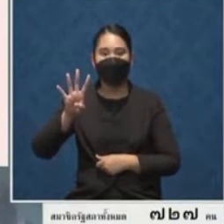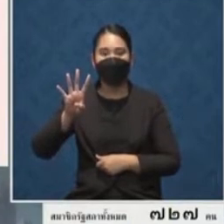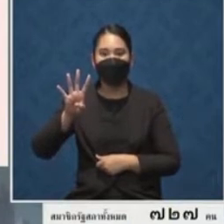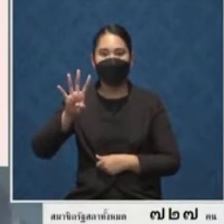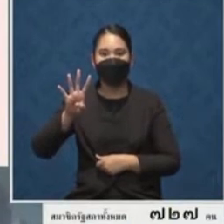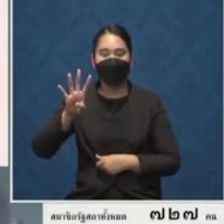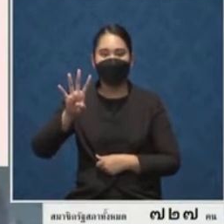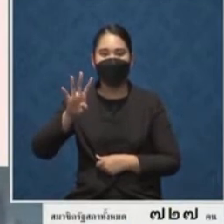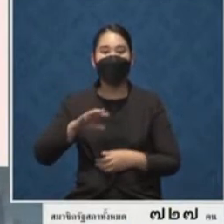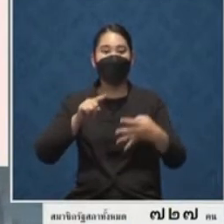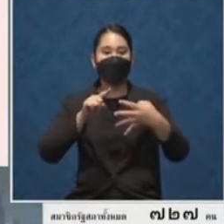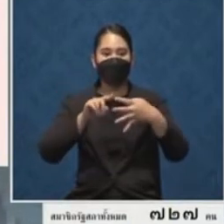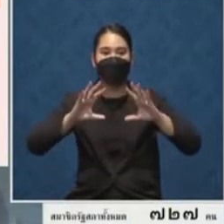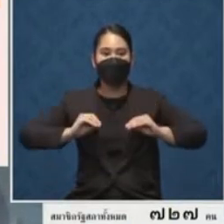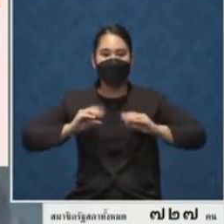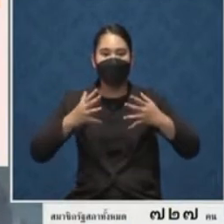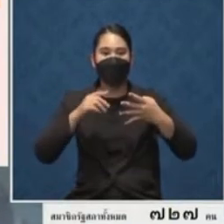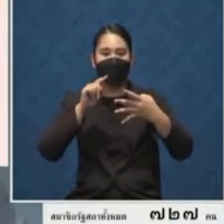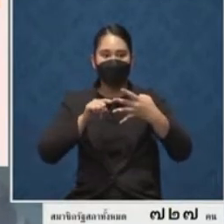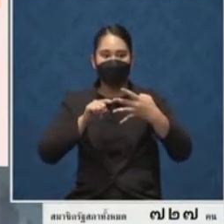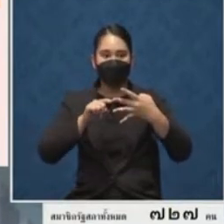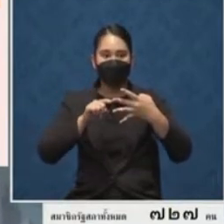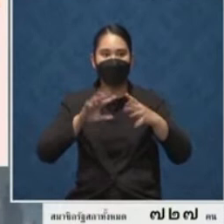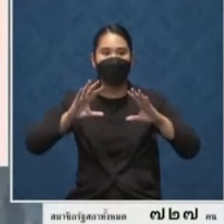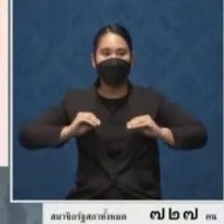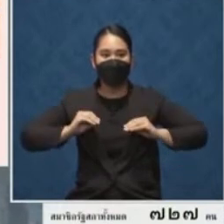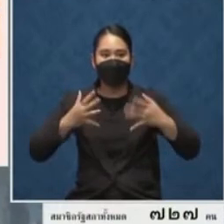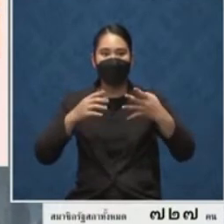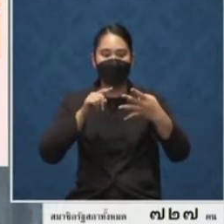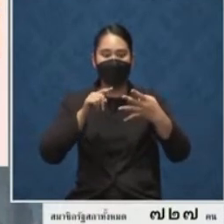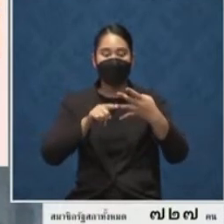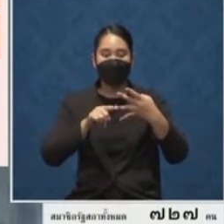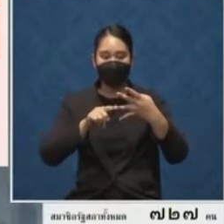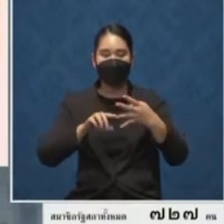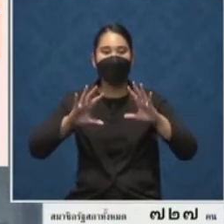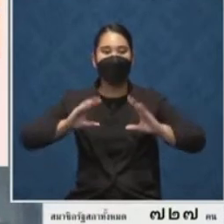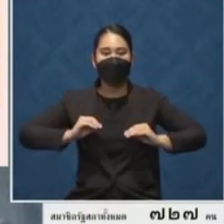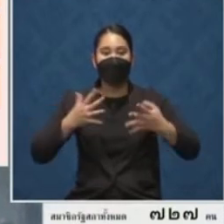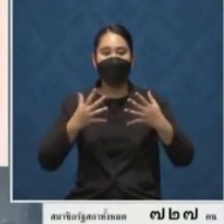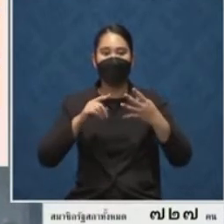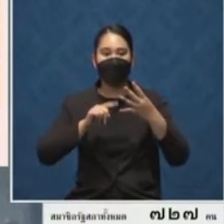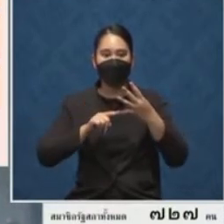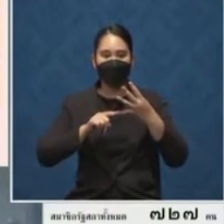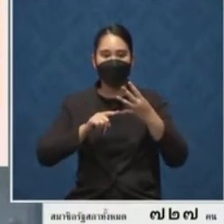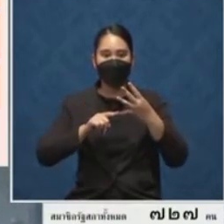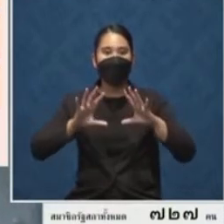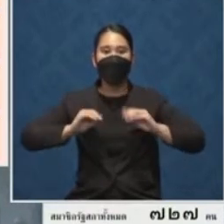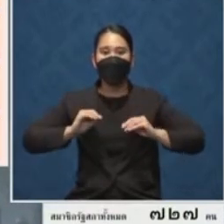1ไม่รับหลักการ2ไม่รับหลักการ3ไม่รับหลักการ4ไม่รับหลักการ